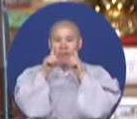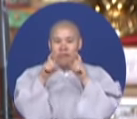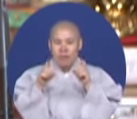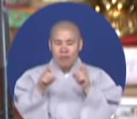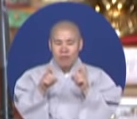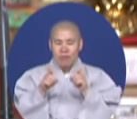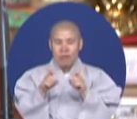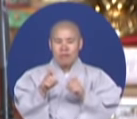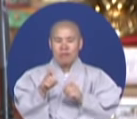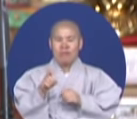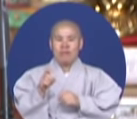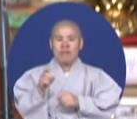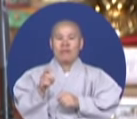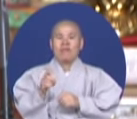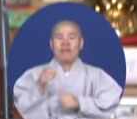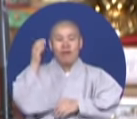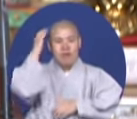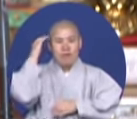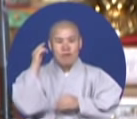한국불교의 절,